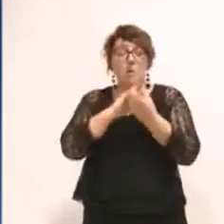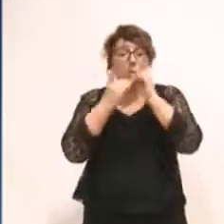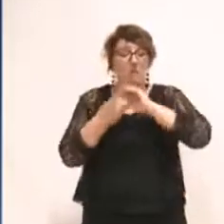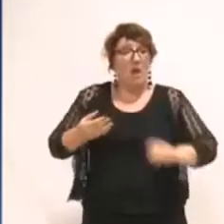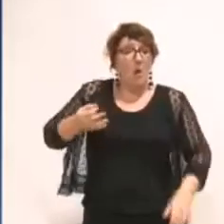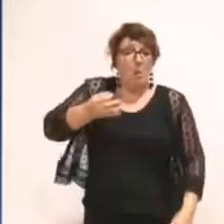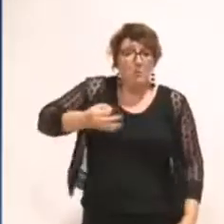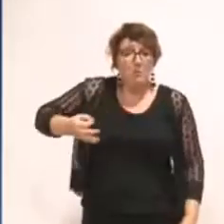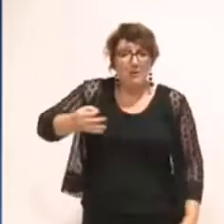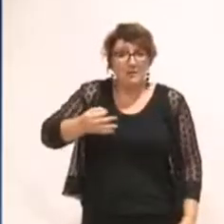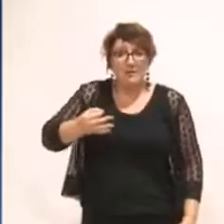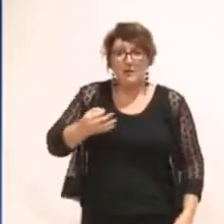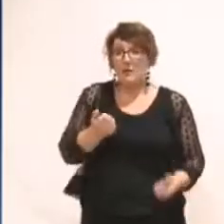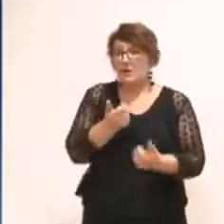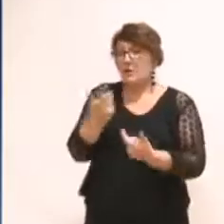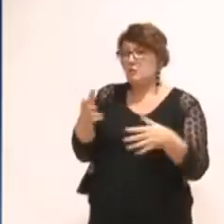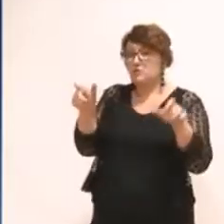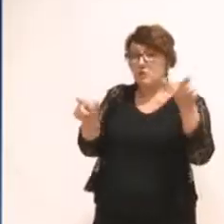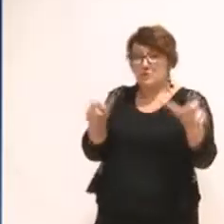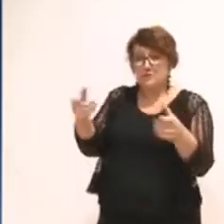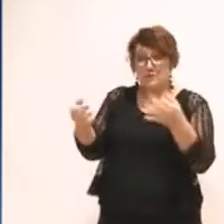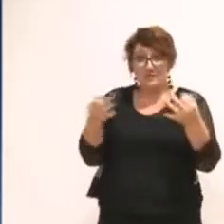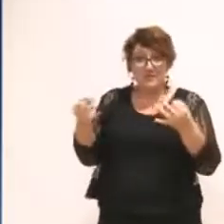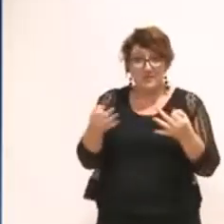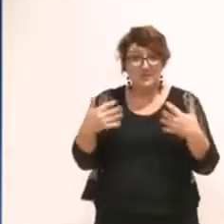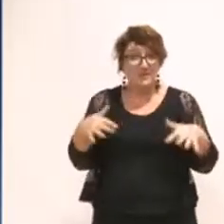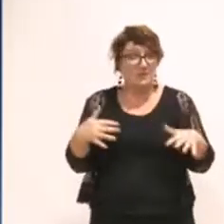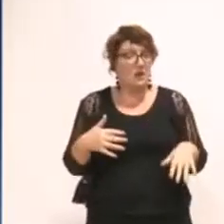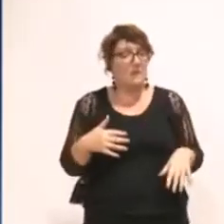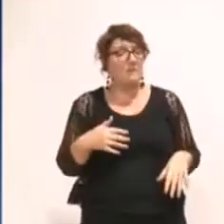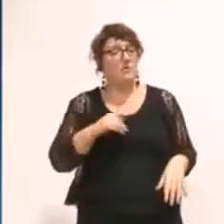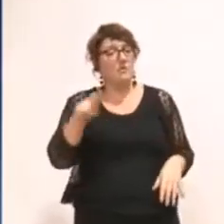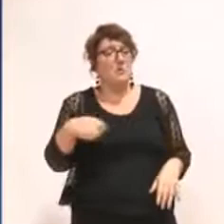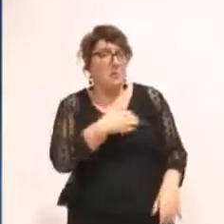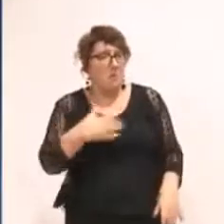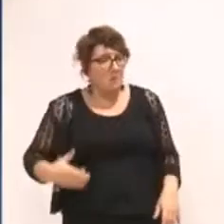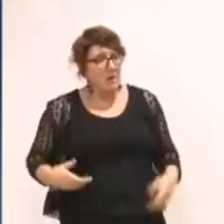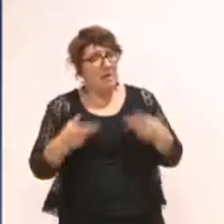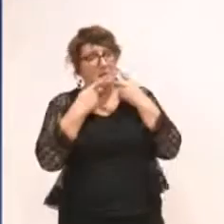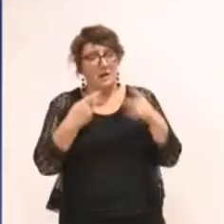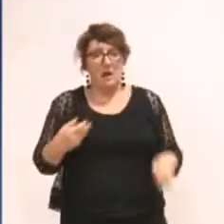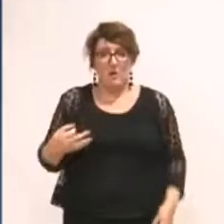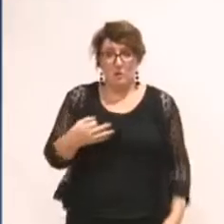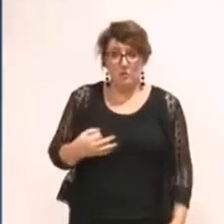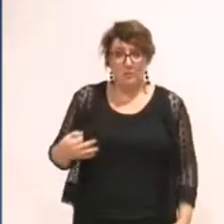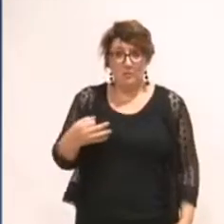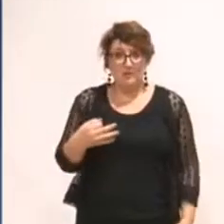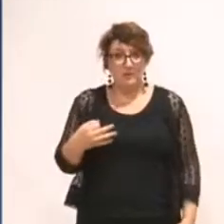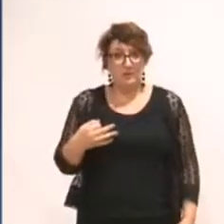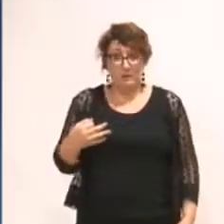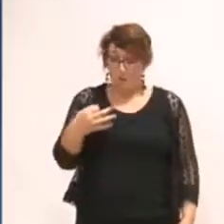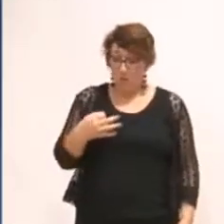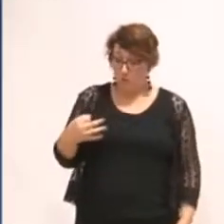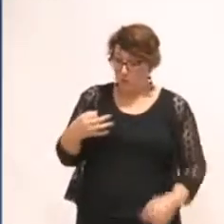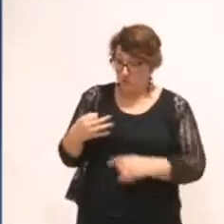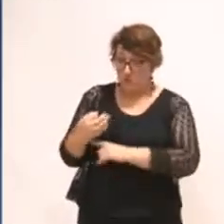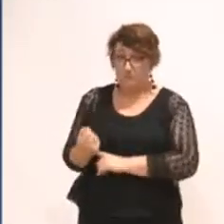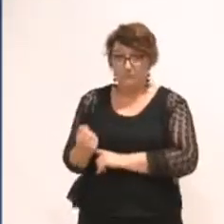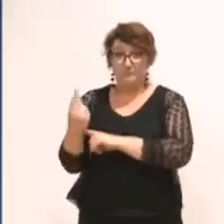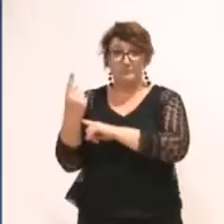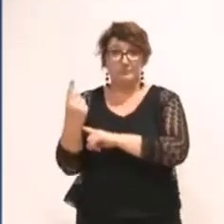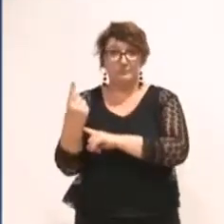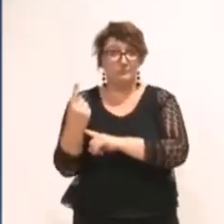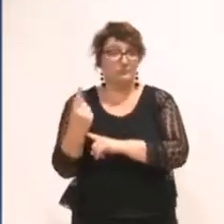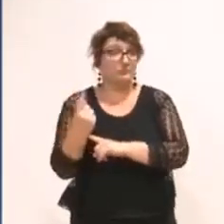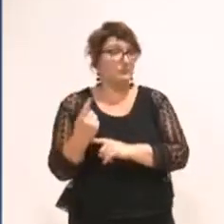ont parlé, l'automaticité, et le maire devait le déclarer. Cette automaticité, vous l'avez mis sous le tapis, voilà, le maire aime bien